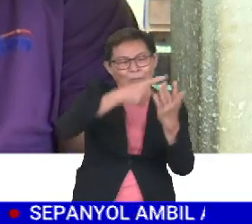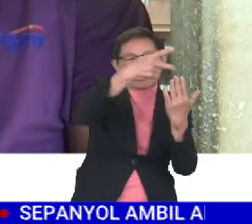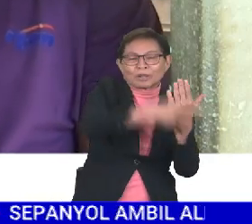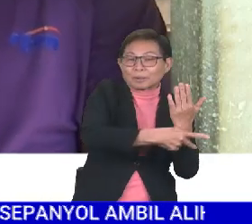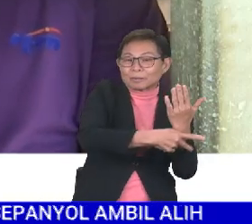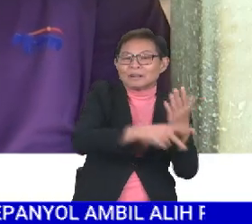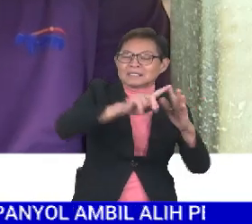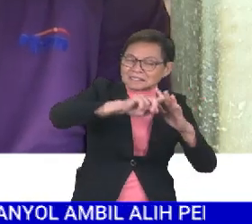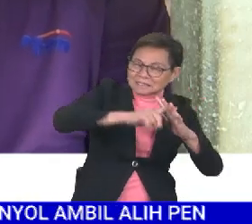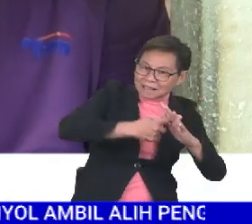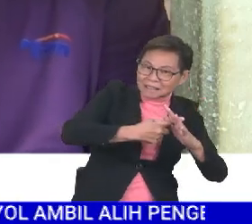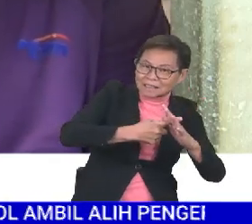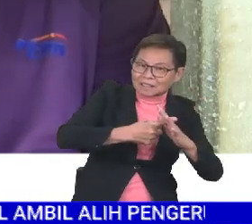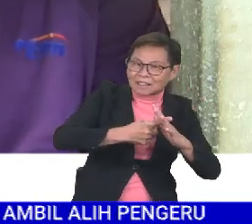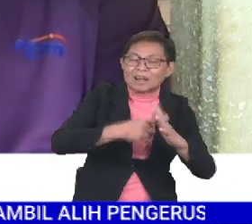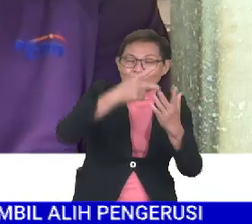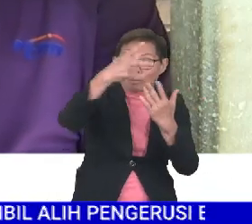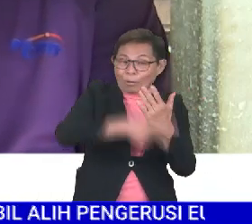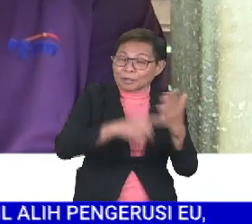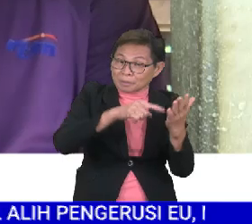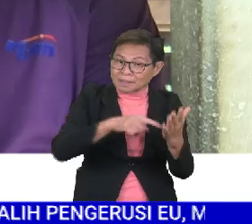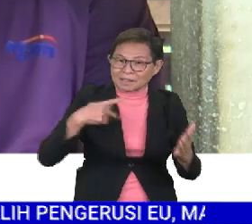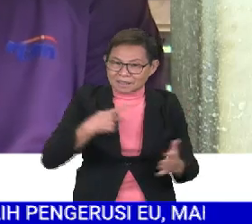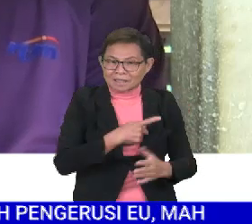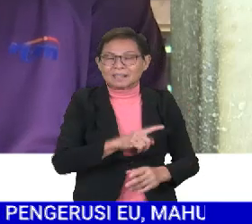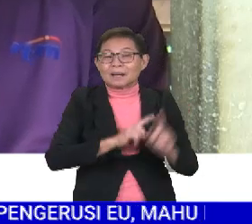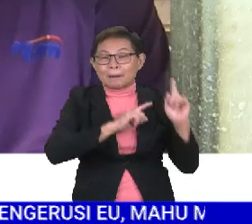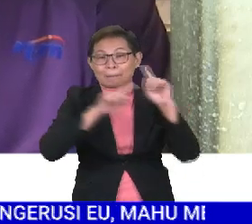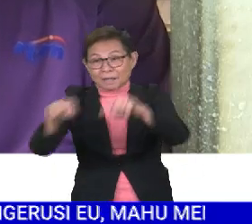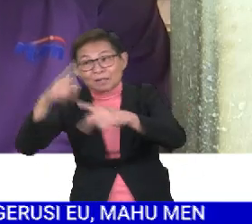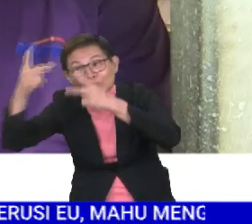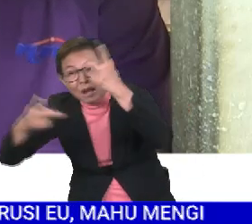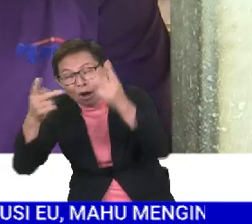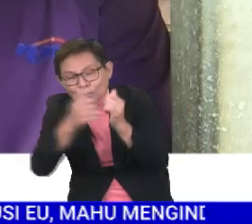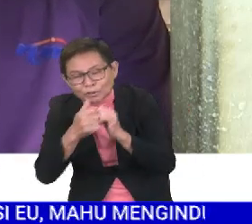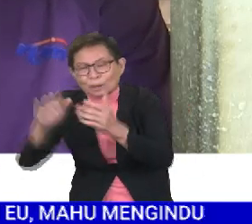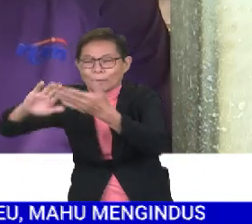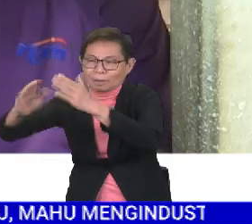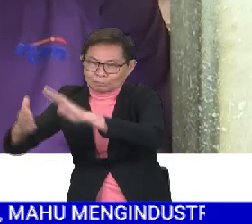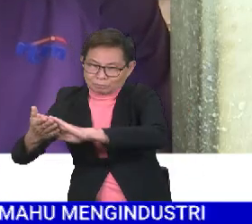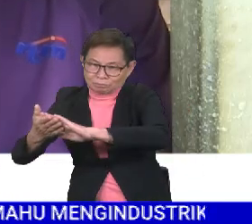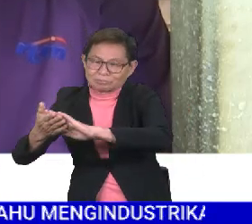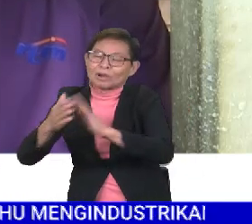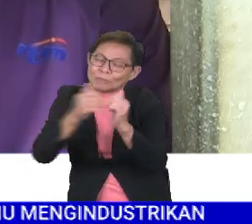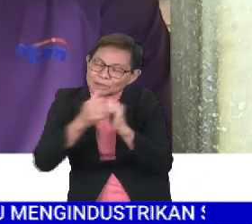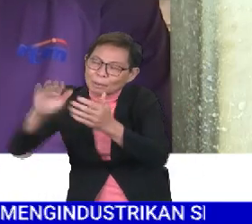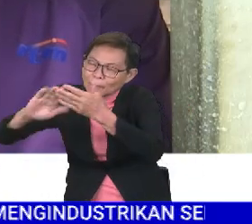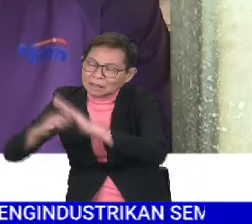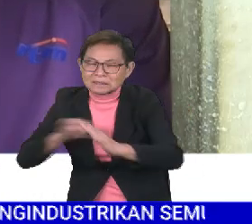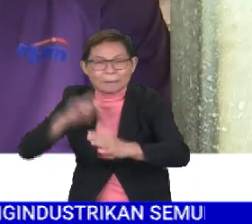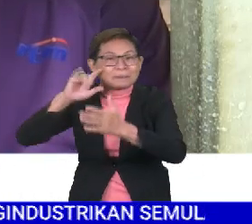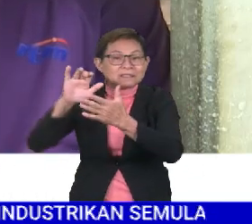inisiatif, memulakan program ini. Kita ke lapangan untuk bersama dengan masyarakat dan saya